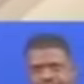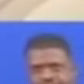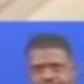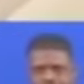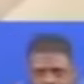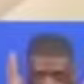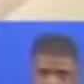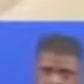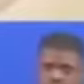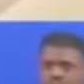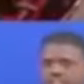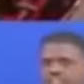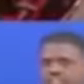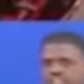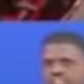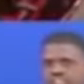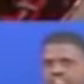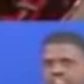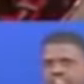Mheshimiwa Martin Ruben Shigela, Geita.